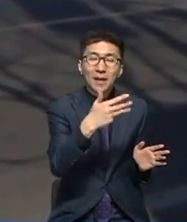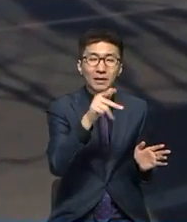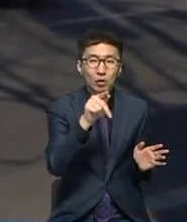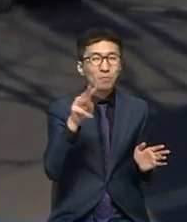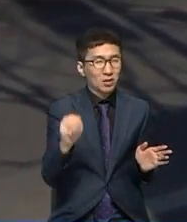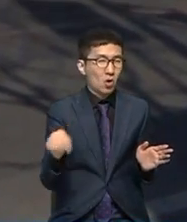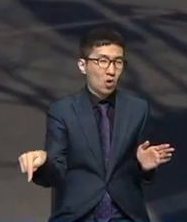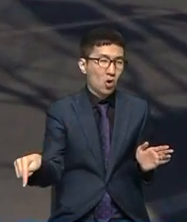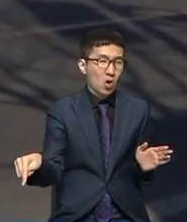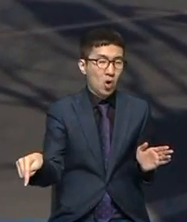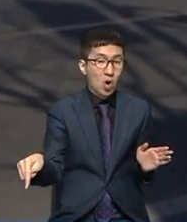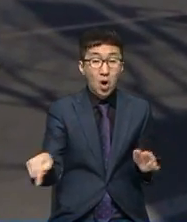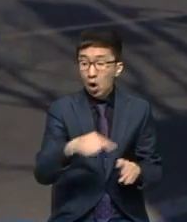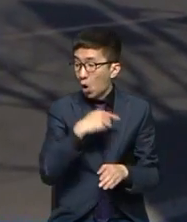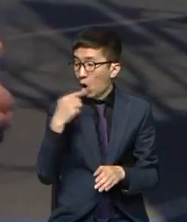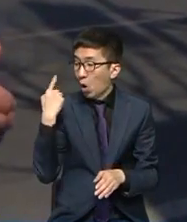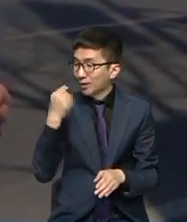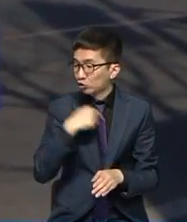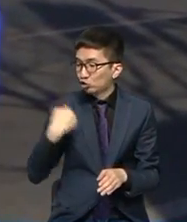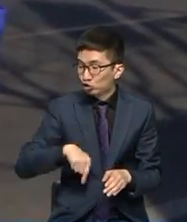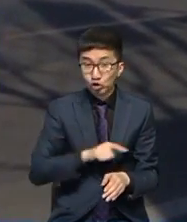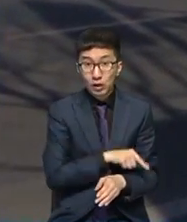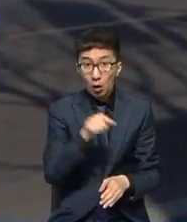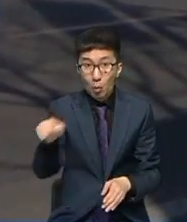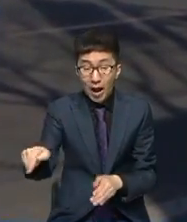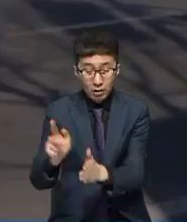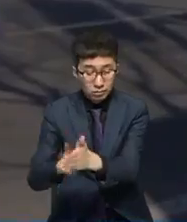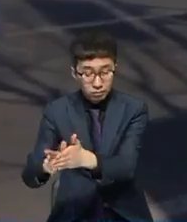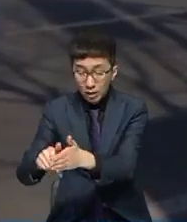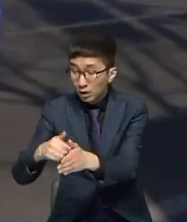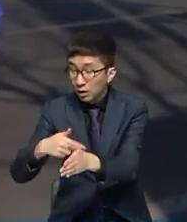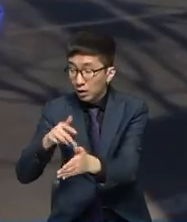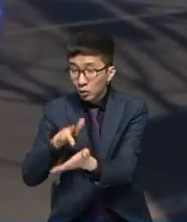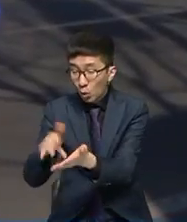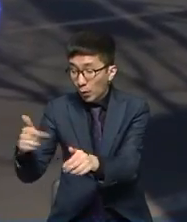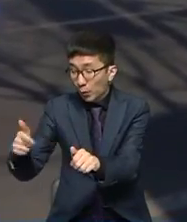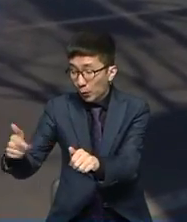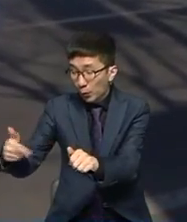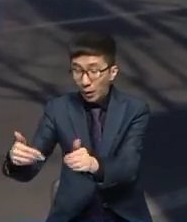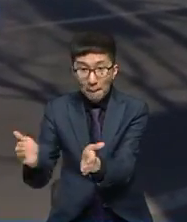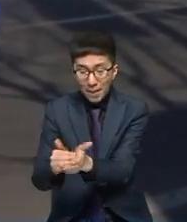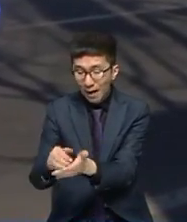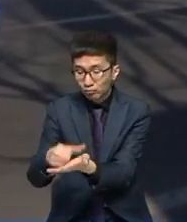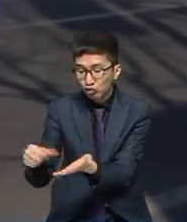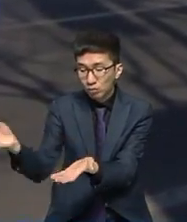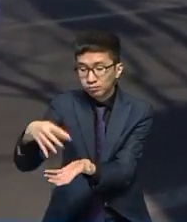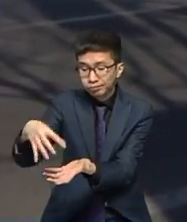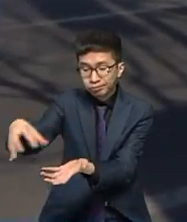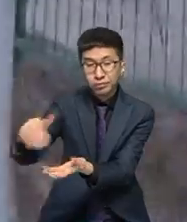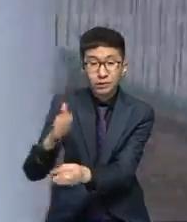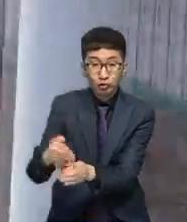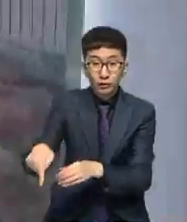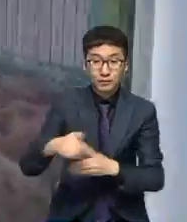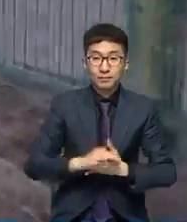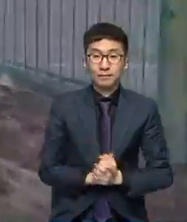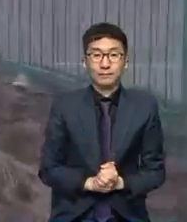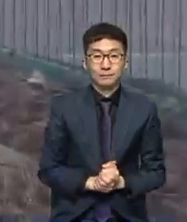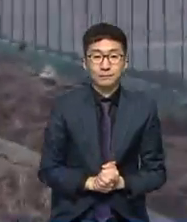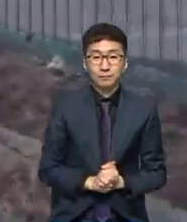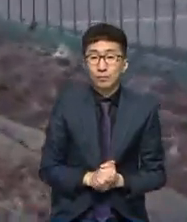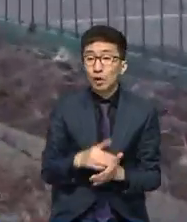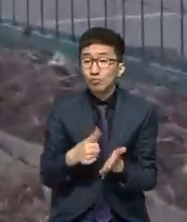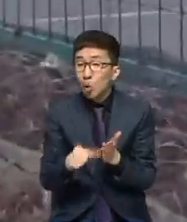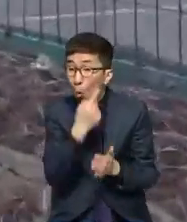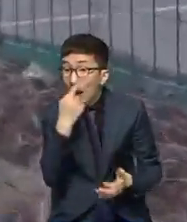남단둥역에서는 어제 중국으로 들어와 소독 작업을 마친 화물 열차에 물품을 싣는 작업이 진행됐습니다. 다가가